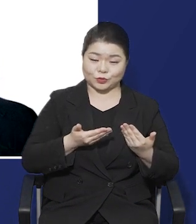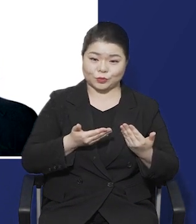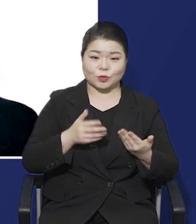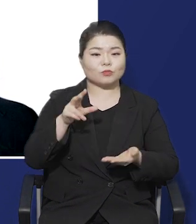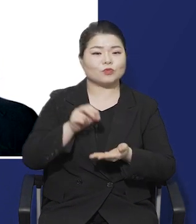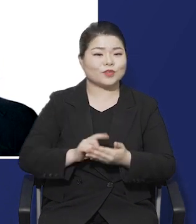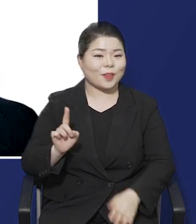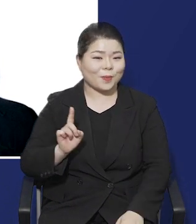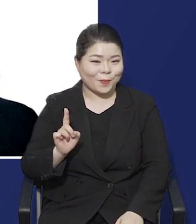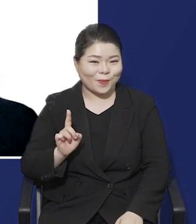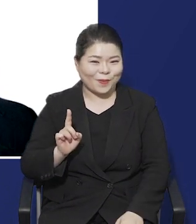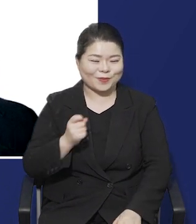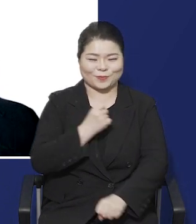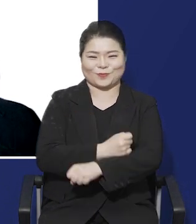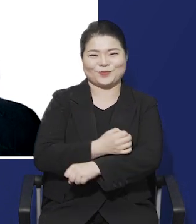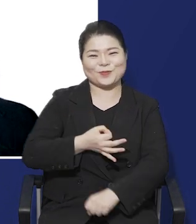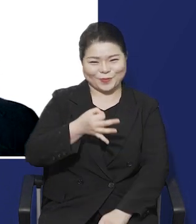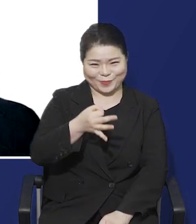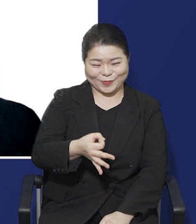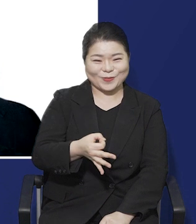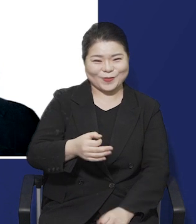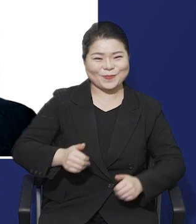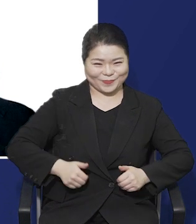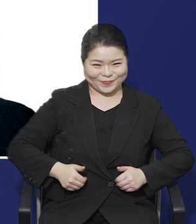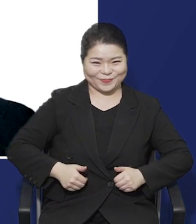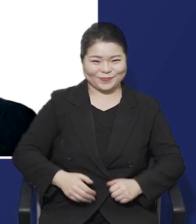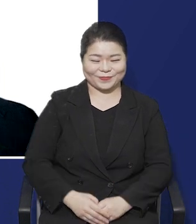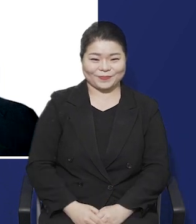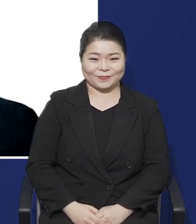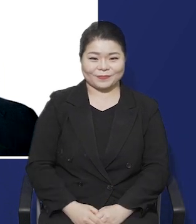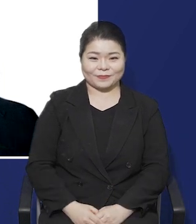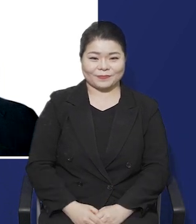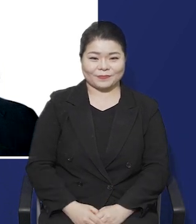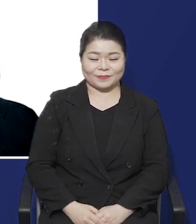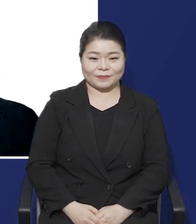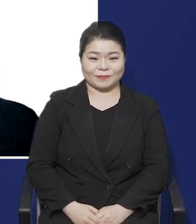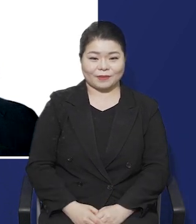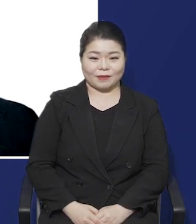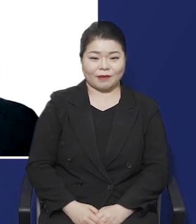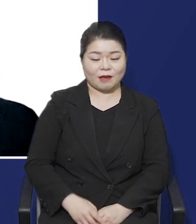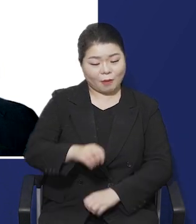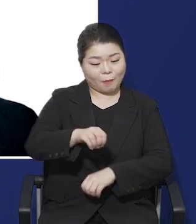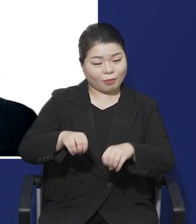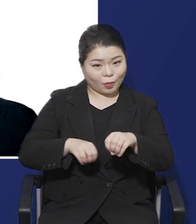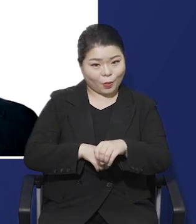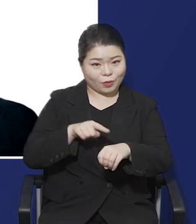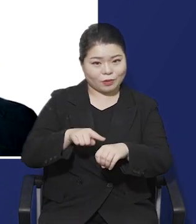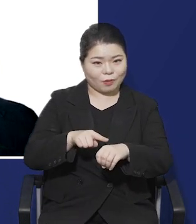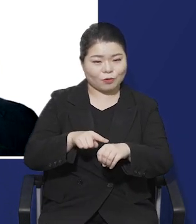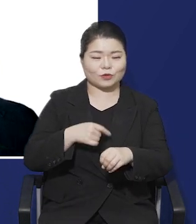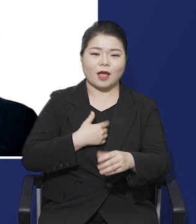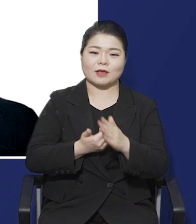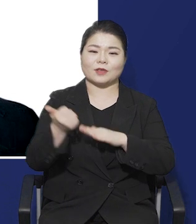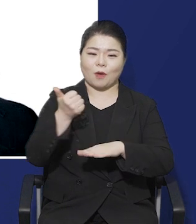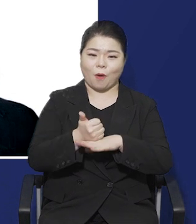문제는 아무래도 수수료, 커미션이 발생할 수 있지만 거꾸로 거래 성사가 높은